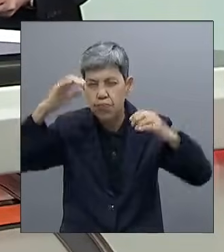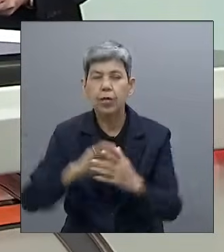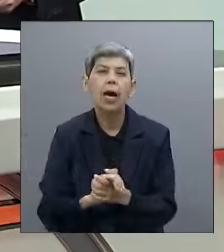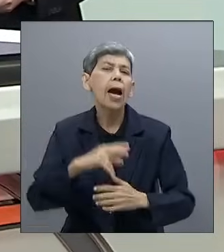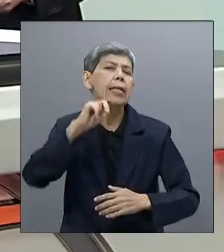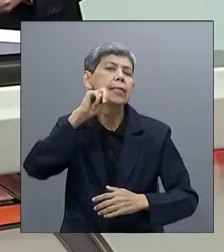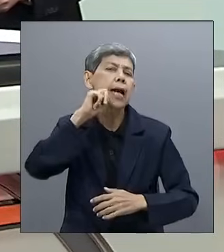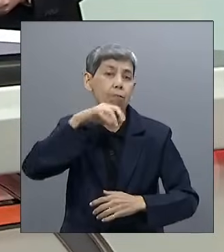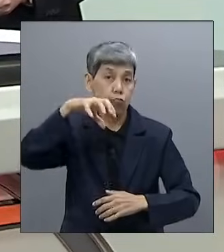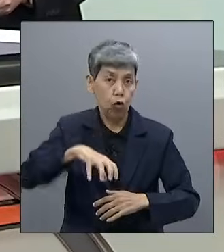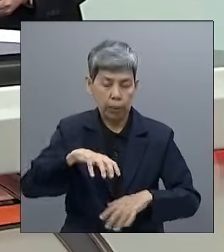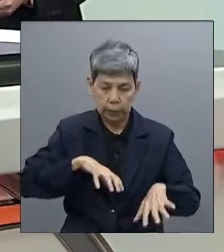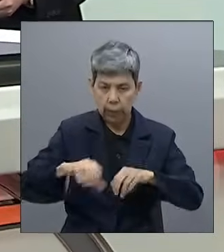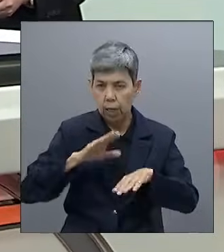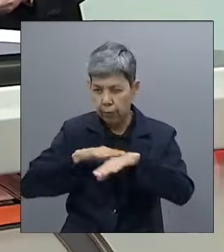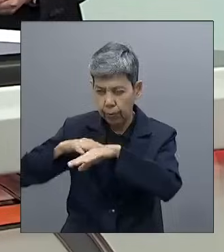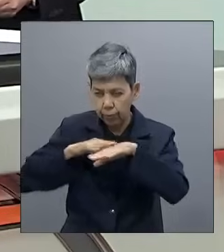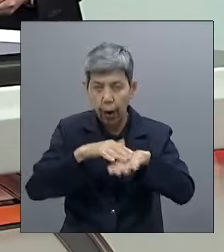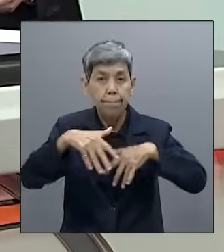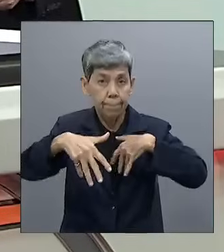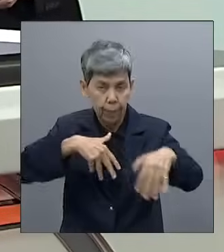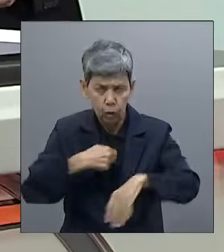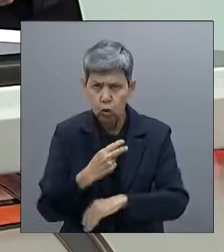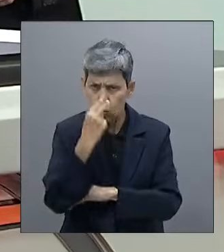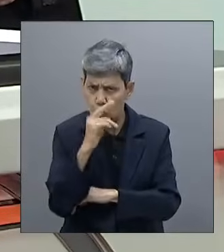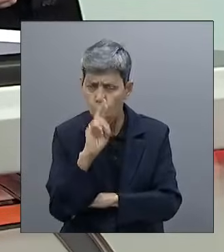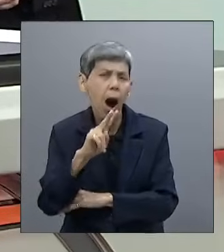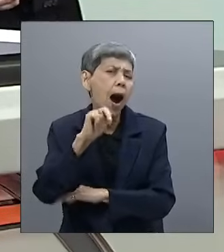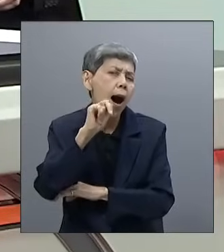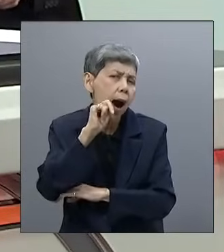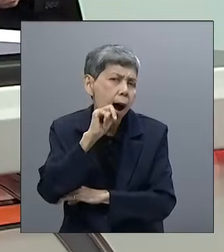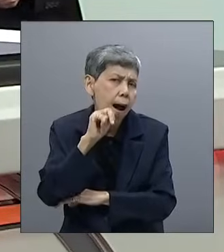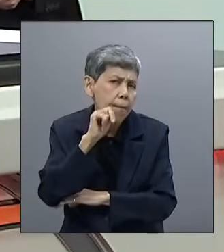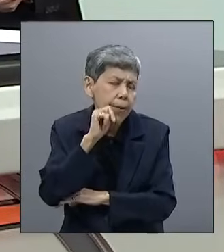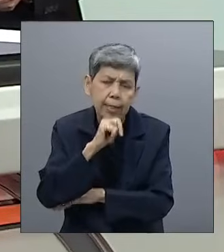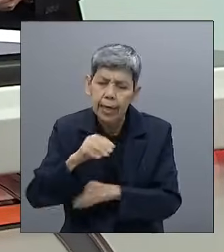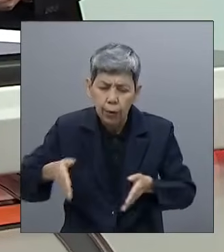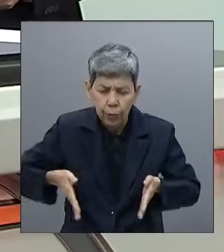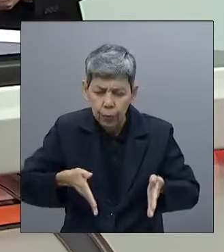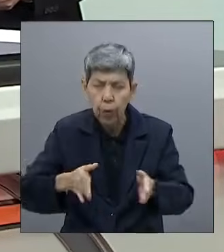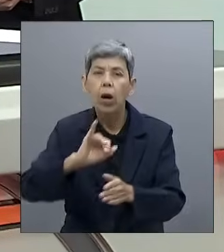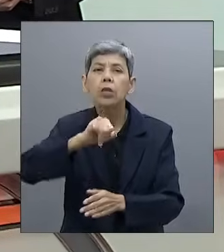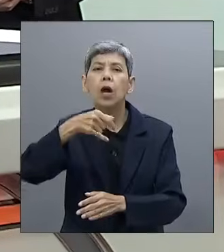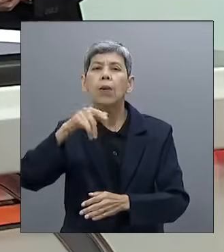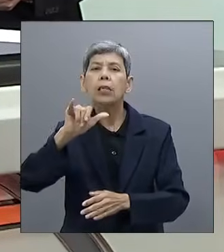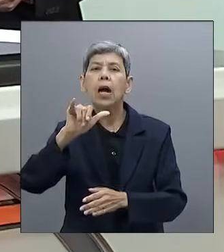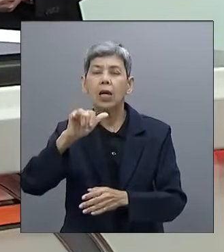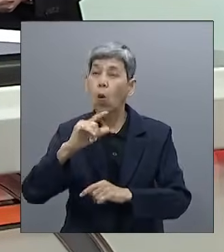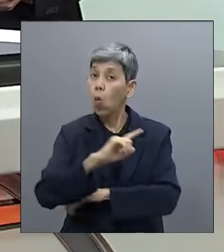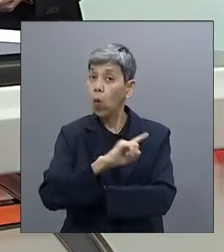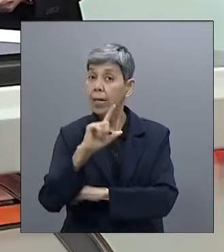น้ำแห่งชาติได้ออกประกาศให้ประชาชนเฝ้าระวังระดับน้ำบริเวณแม่น้ำเจ้าพระยาค่ะช่วงระหว่างวัน